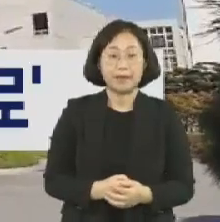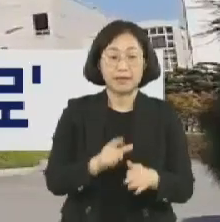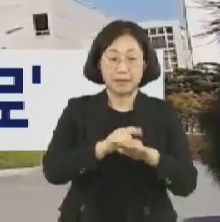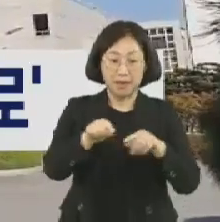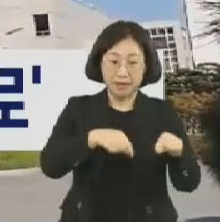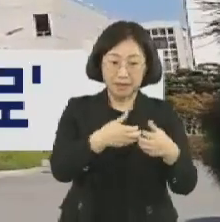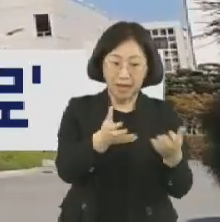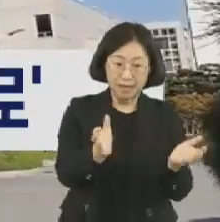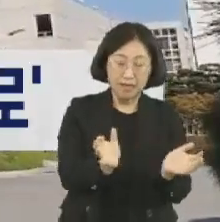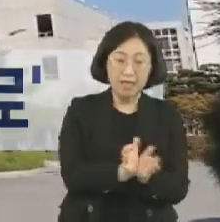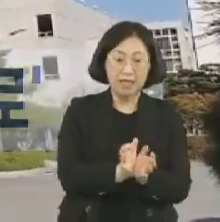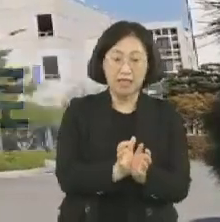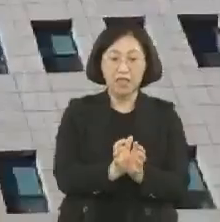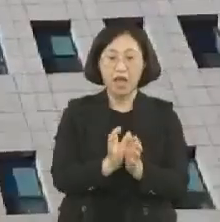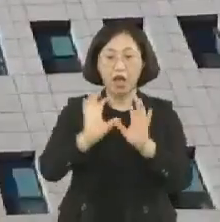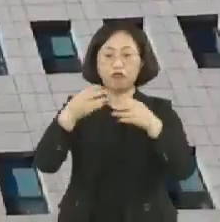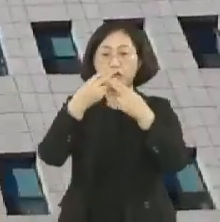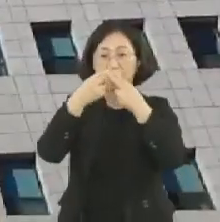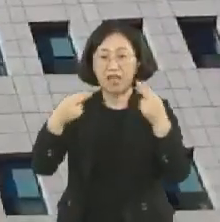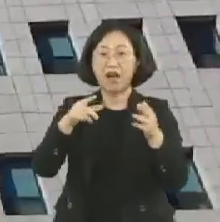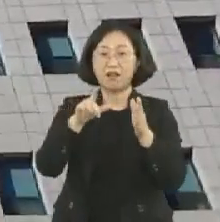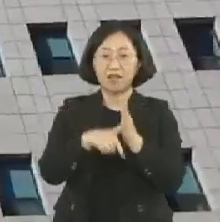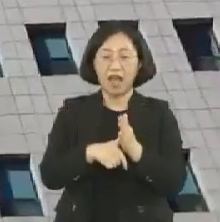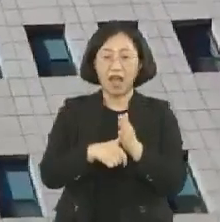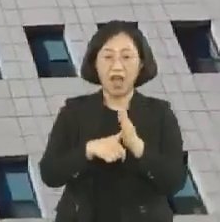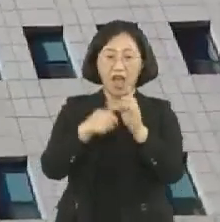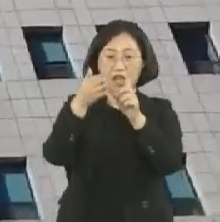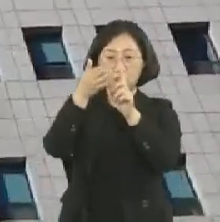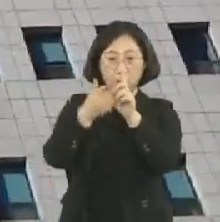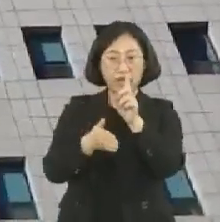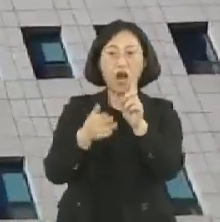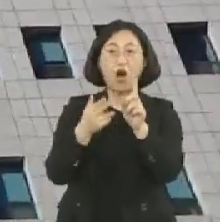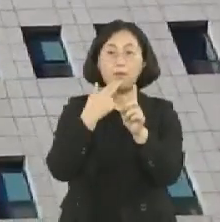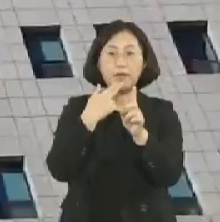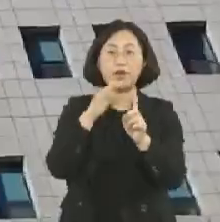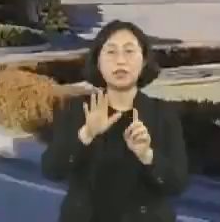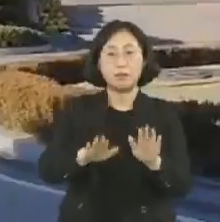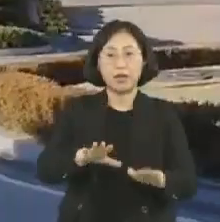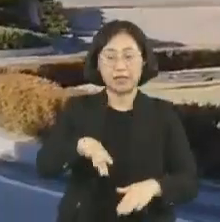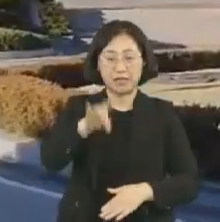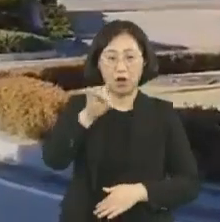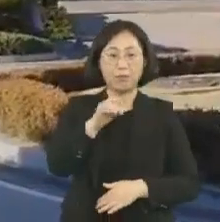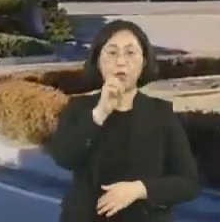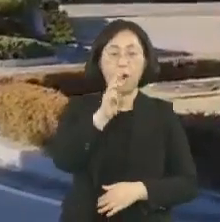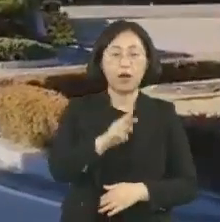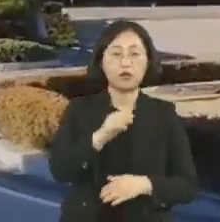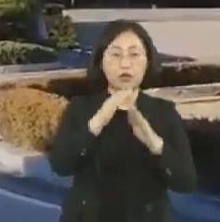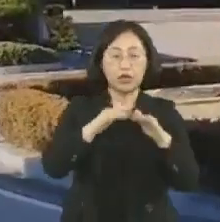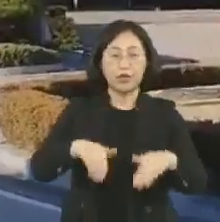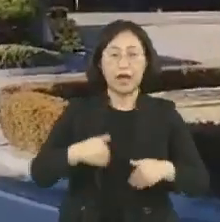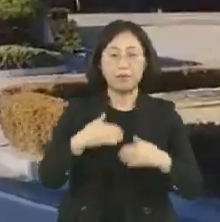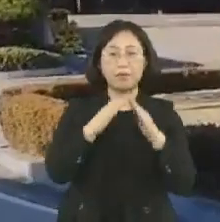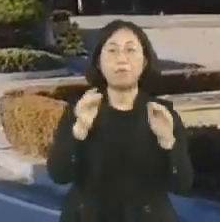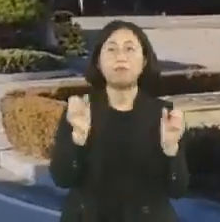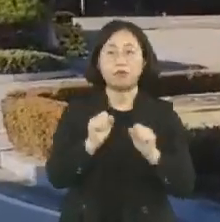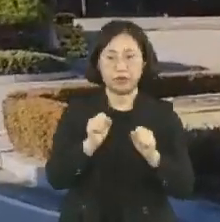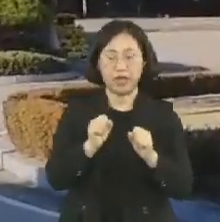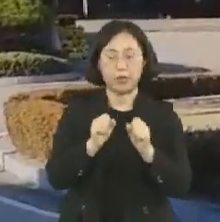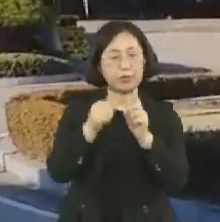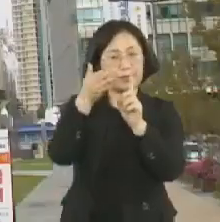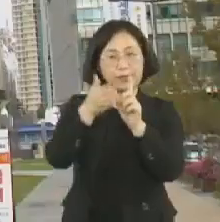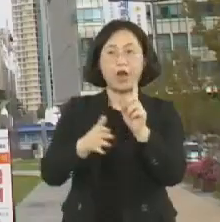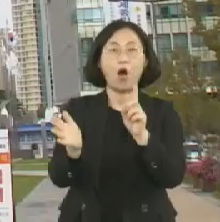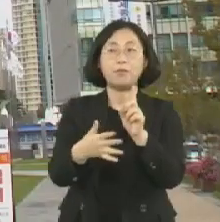지방자치단체 등이 국가 장의 조기를 게양하고 지 않은 건 이번이 처음으로 광주와 전남 전북 등 에서도 조기를